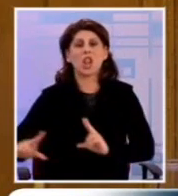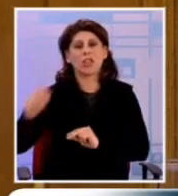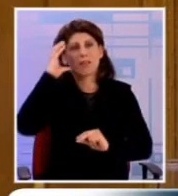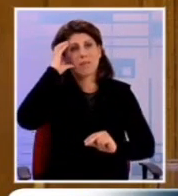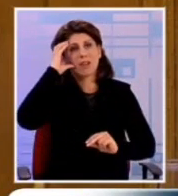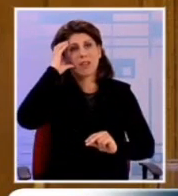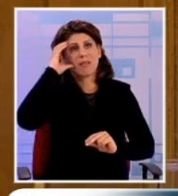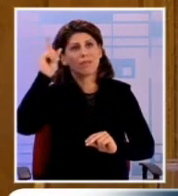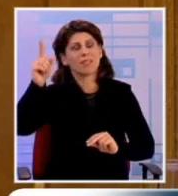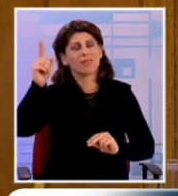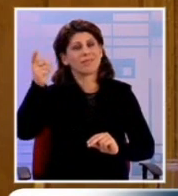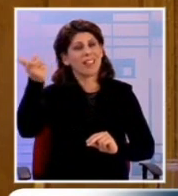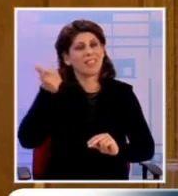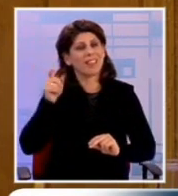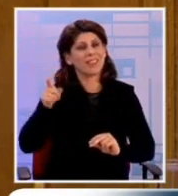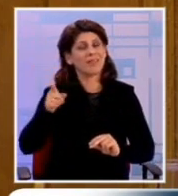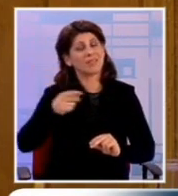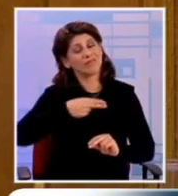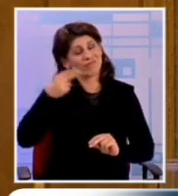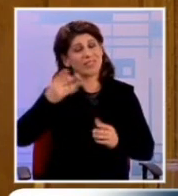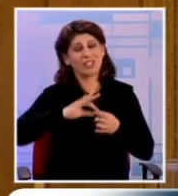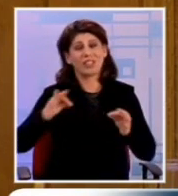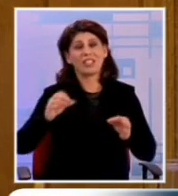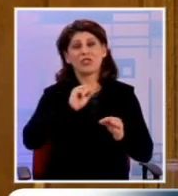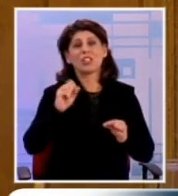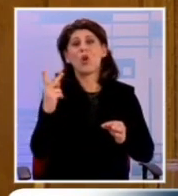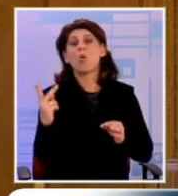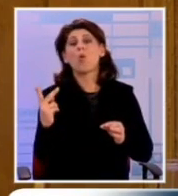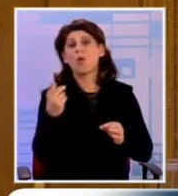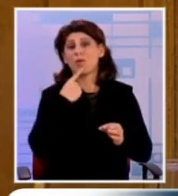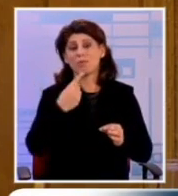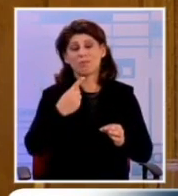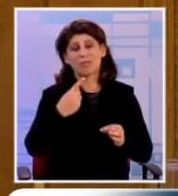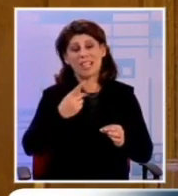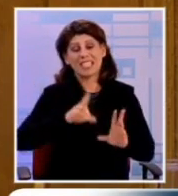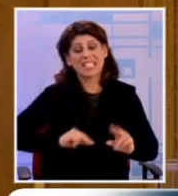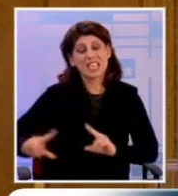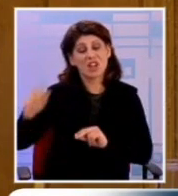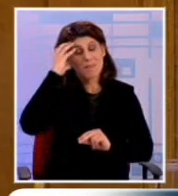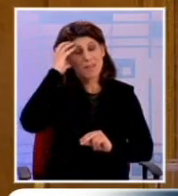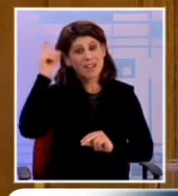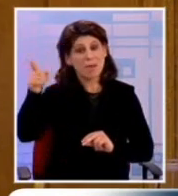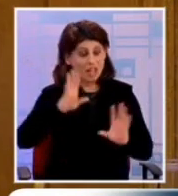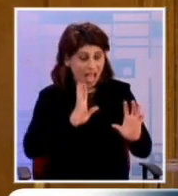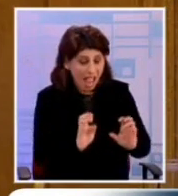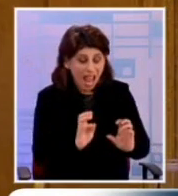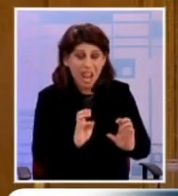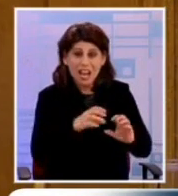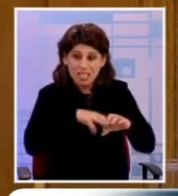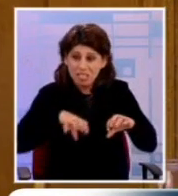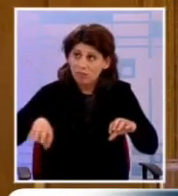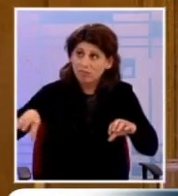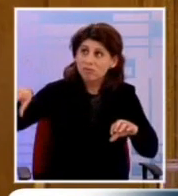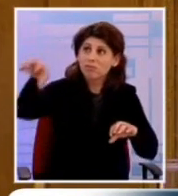Να δανειστώ τον τίτλο από το έξοχο ντοκιμαντέρ του Στέλιου Κούλογλου. Σε αυτούς τους 90 μαρτυρικούς